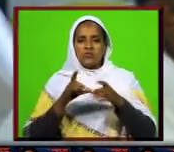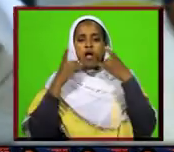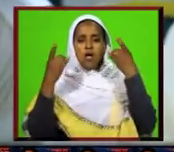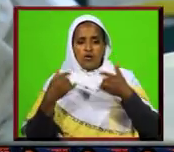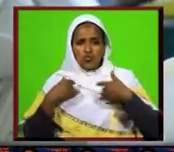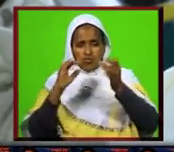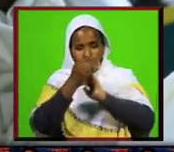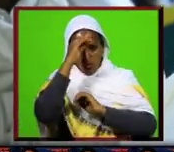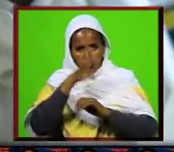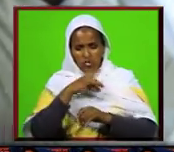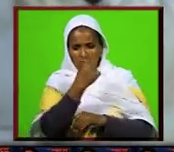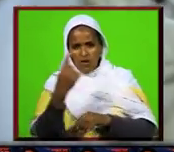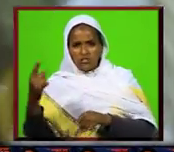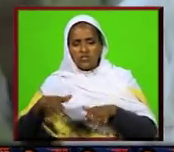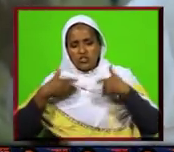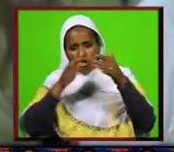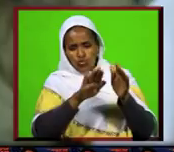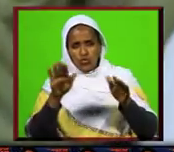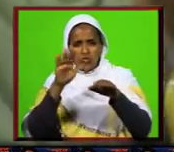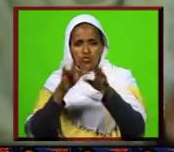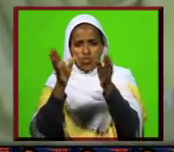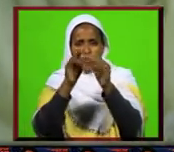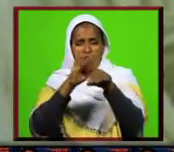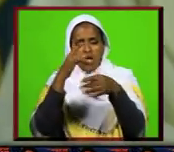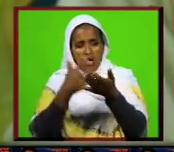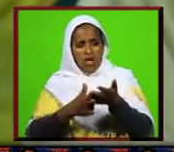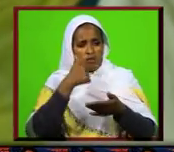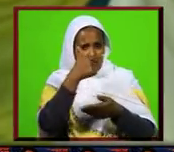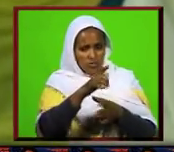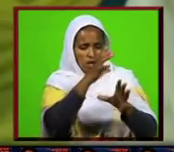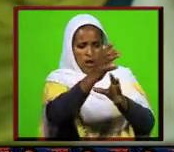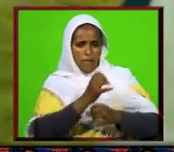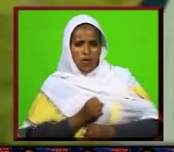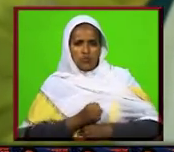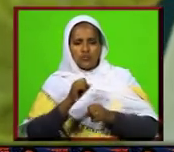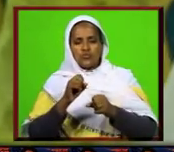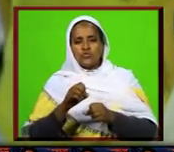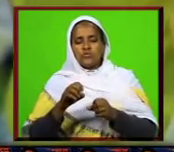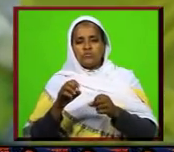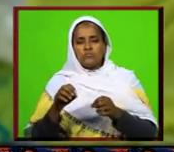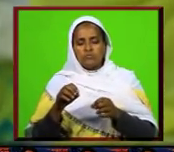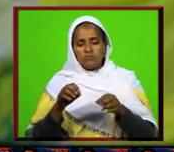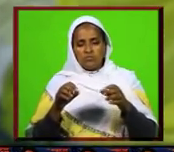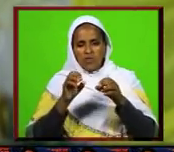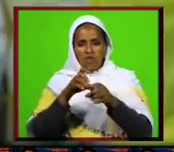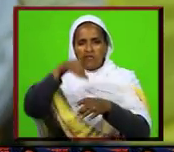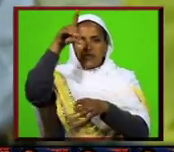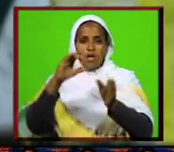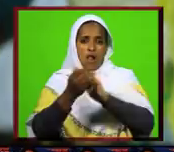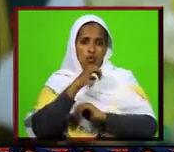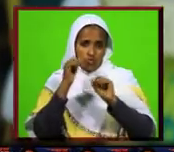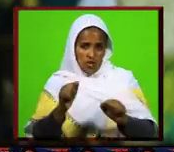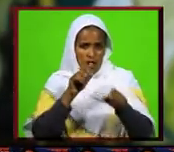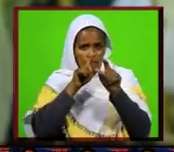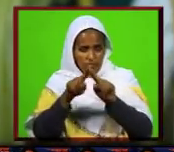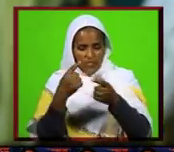የሆኑ ሰዎች እያንዳንዳችን በየንስሐ ልጆቻችን ጉባኤ ላይ ይህንን ብንናገር ተቀባይነቱ የጎላ ላይሆን ይችላል።